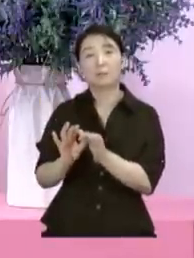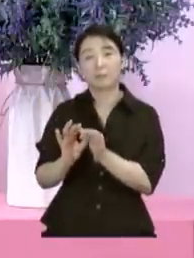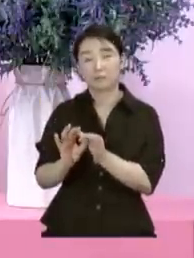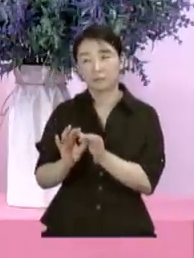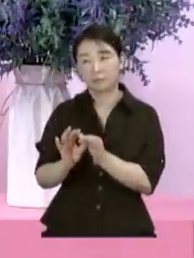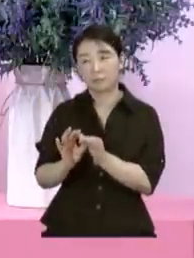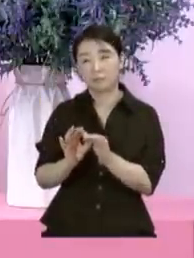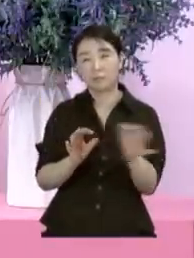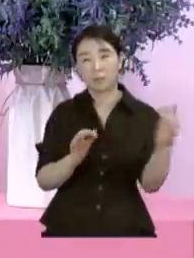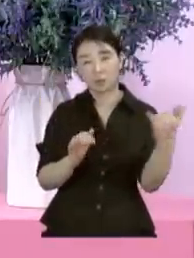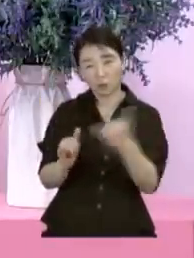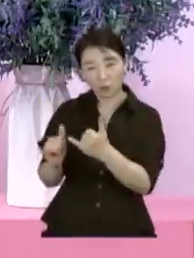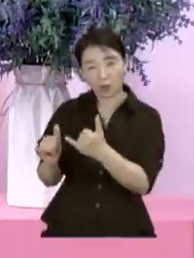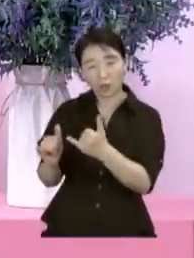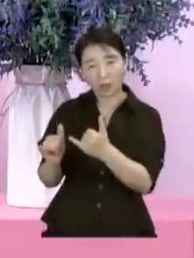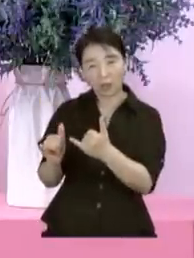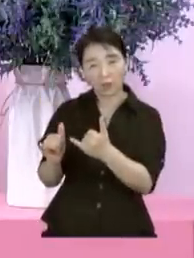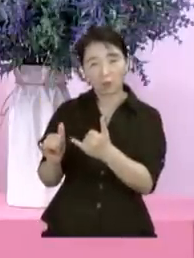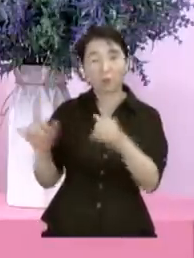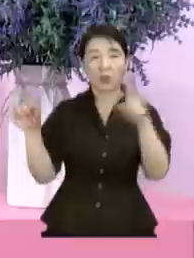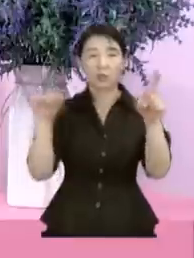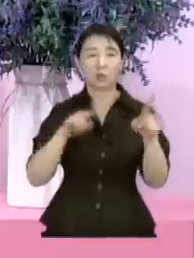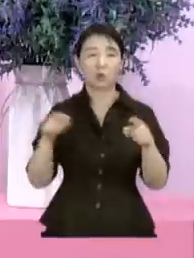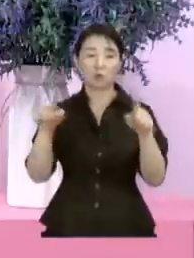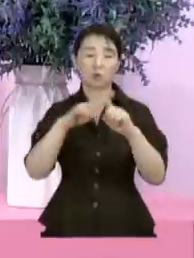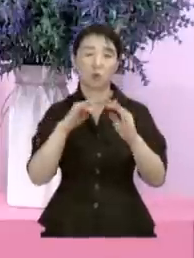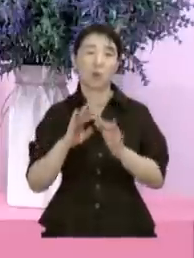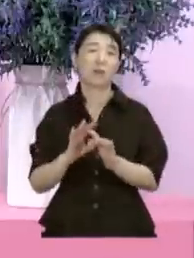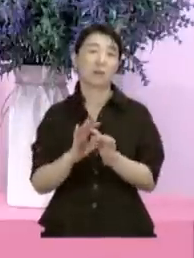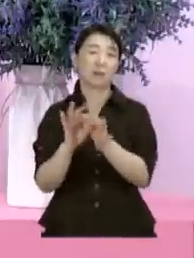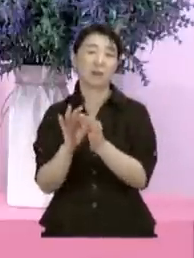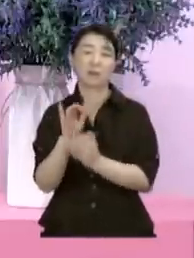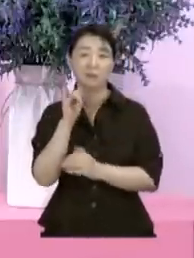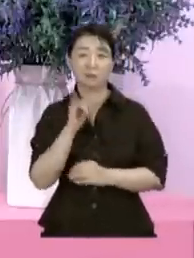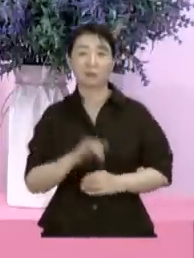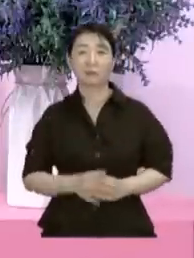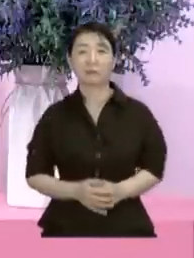있어서 탈북민을 지원하고 있거든요. 그러면 이제 그곳에서